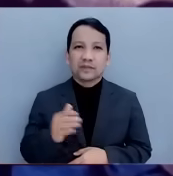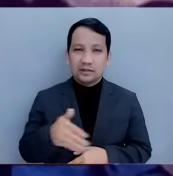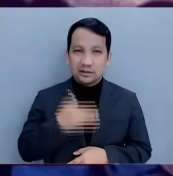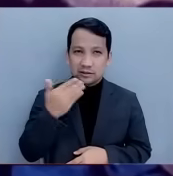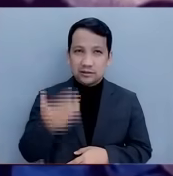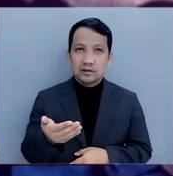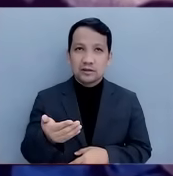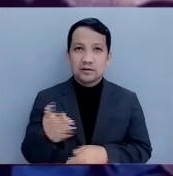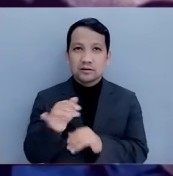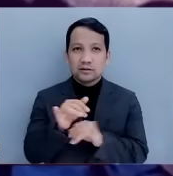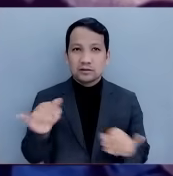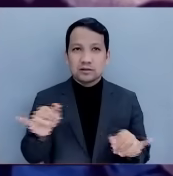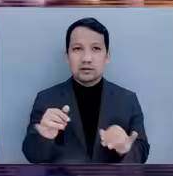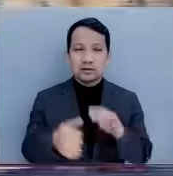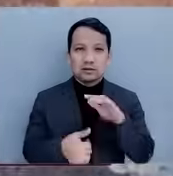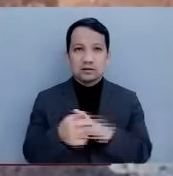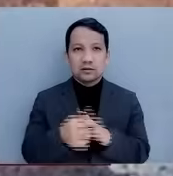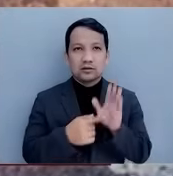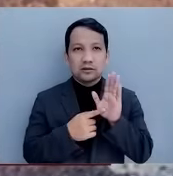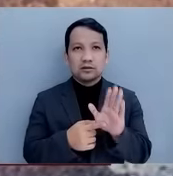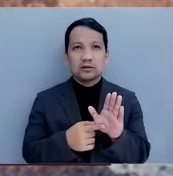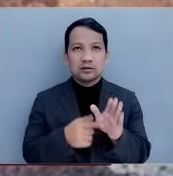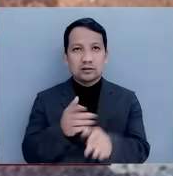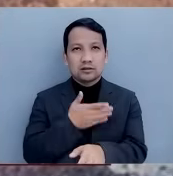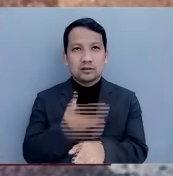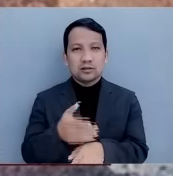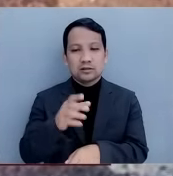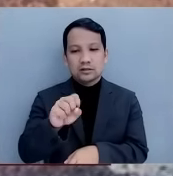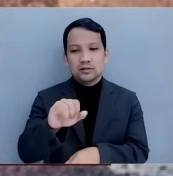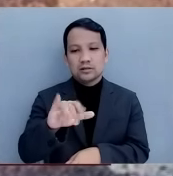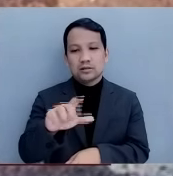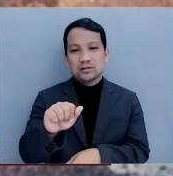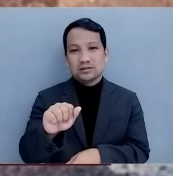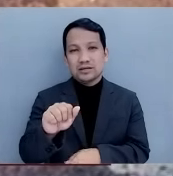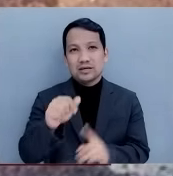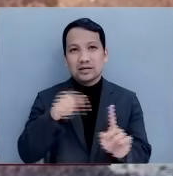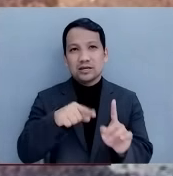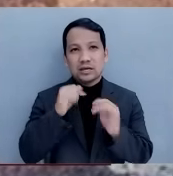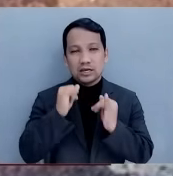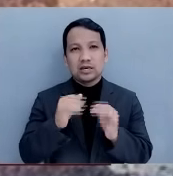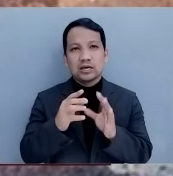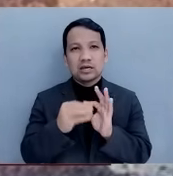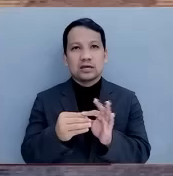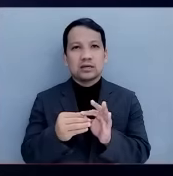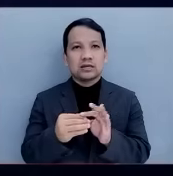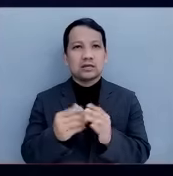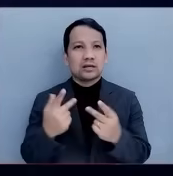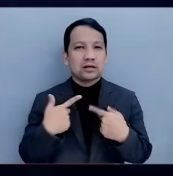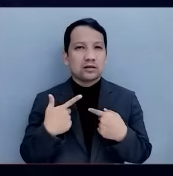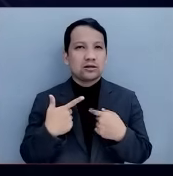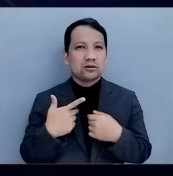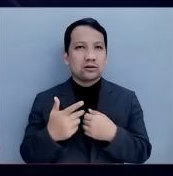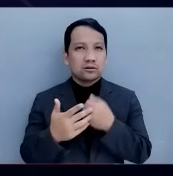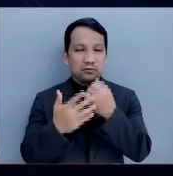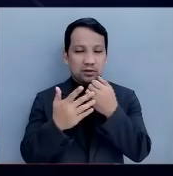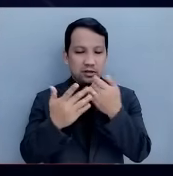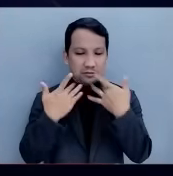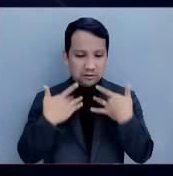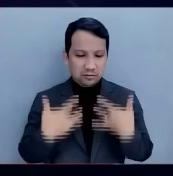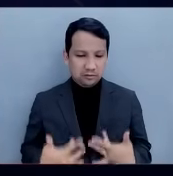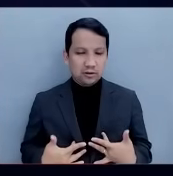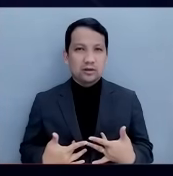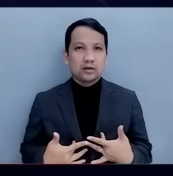Kasabay niyan, may revelation pa ang singer. Sa isang interview, inamin ni Sia na dumaan siya sa depression